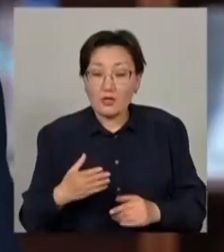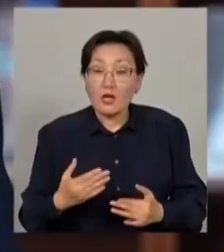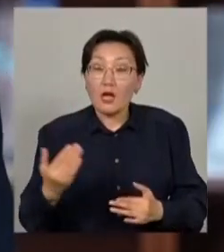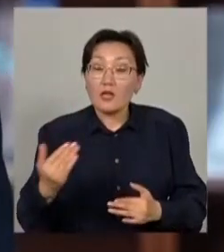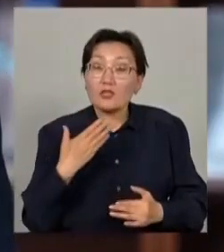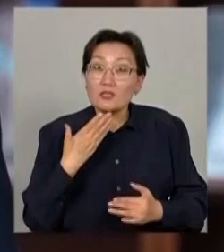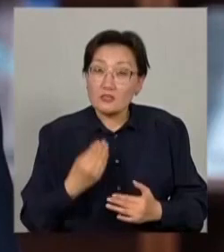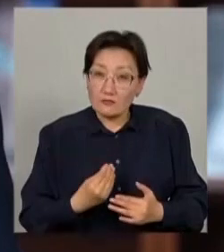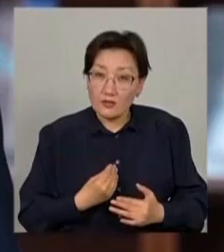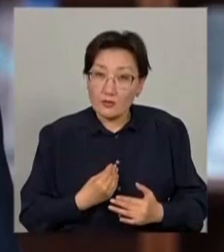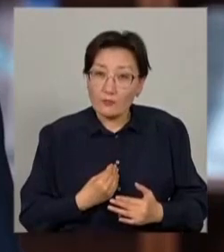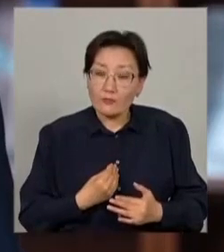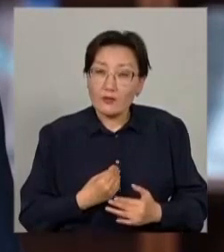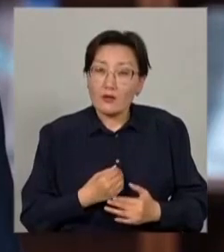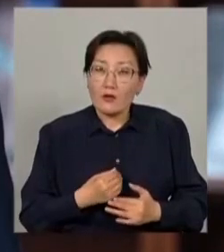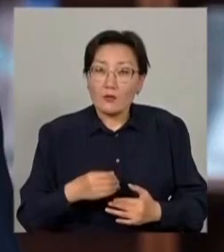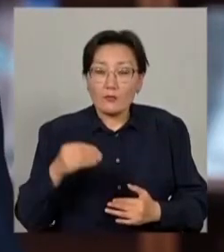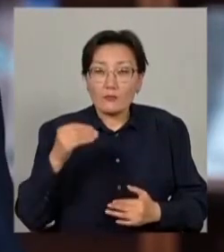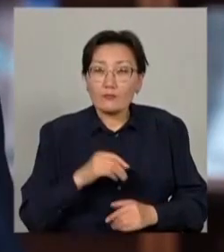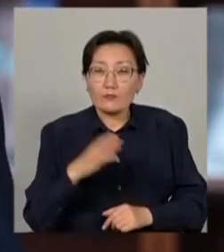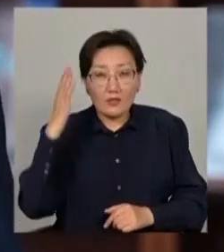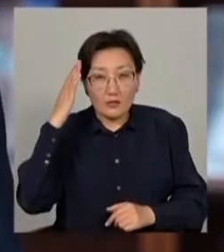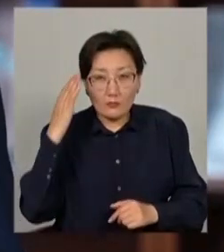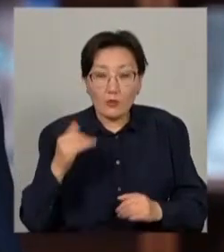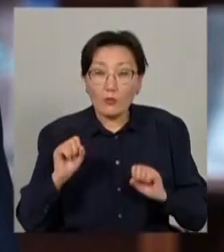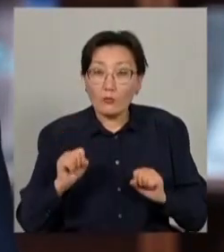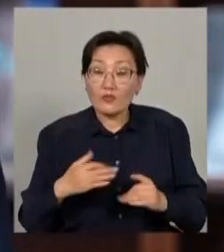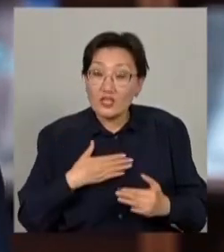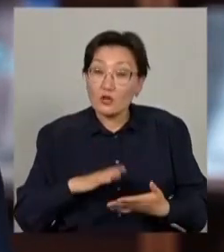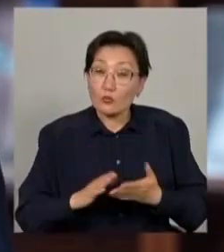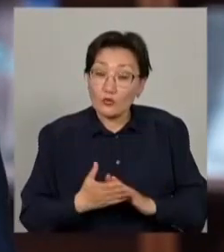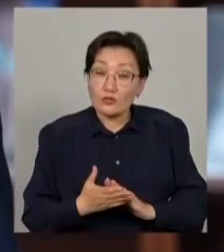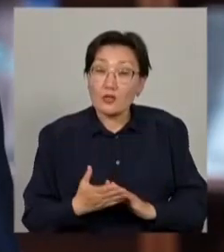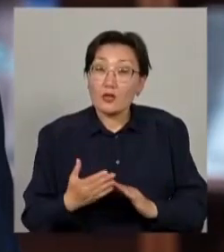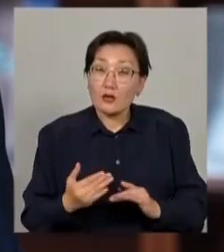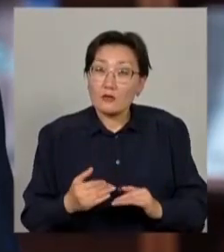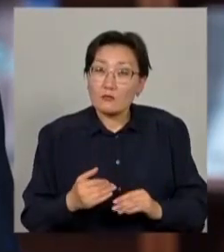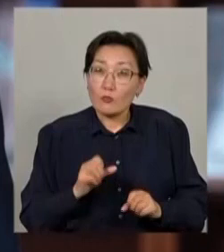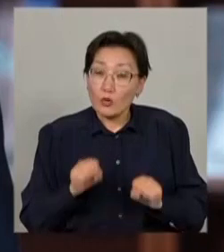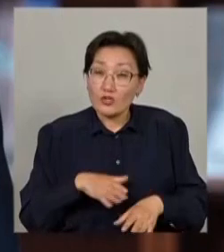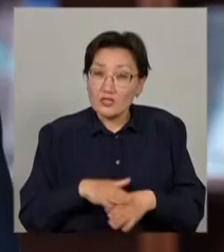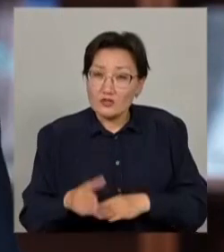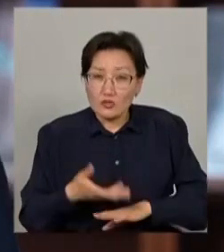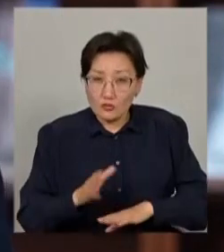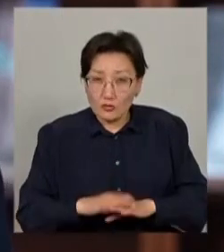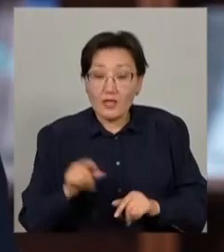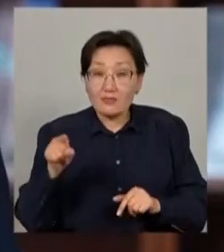в наших условиях они могут реализовать с большими трудностями А там это проще Поэтому